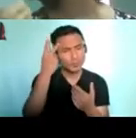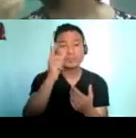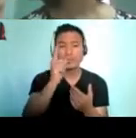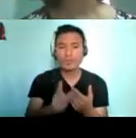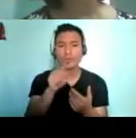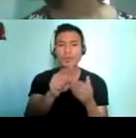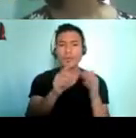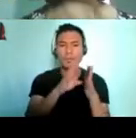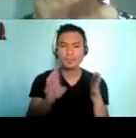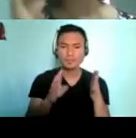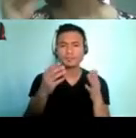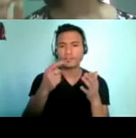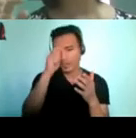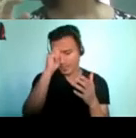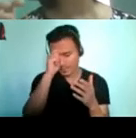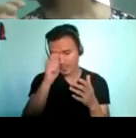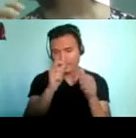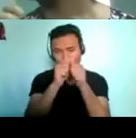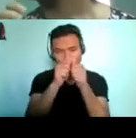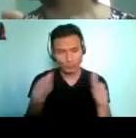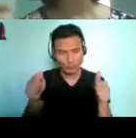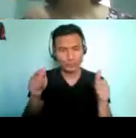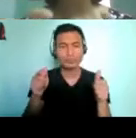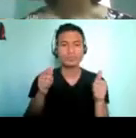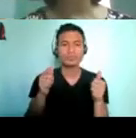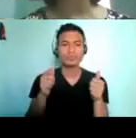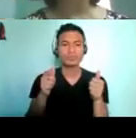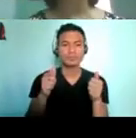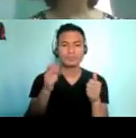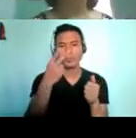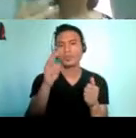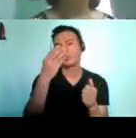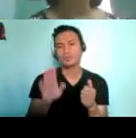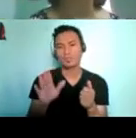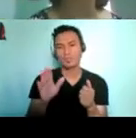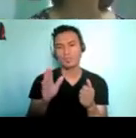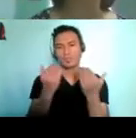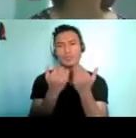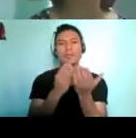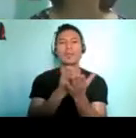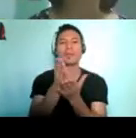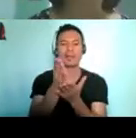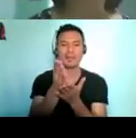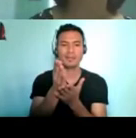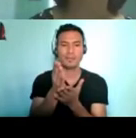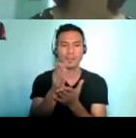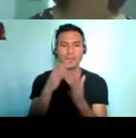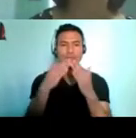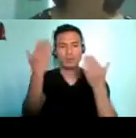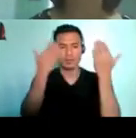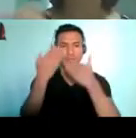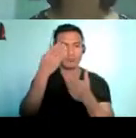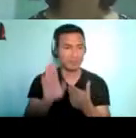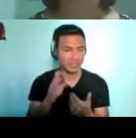दिएको मूल्य मान्यताका अनुसार नै के भइरहेको हुन्छ गरिने व्यवहारले नै गर्दाखेरि घरेलु हिंसा